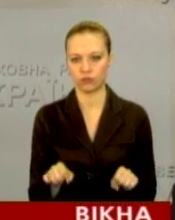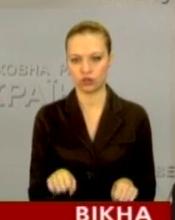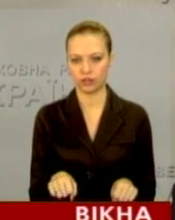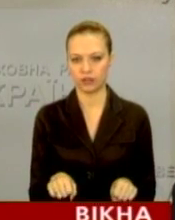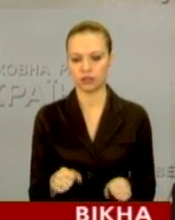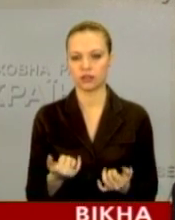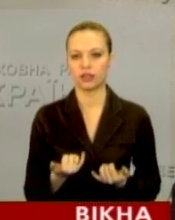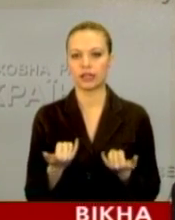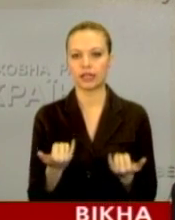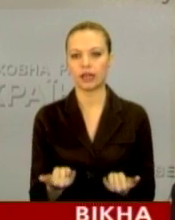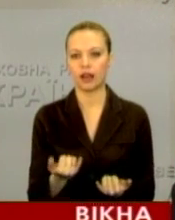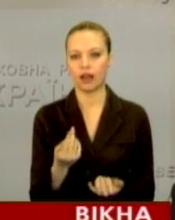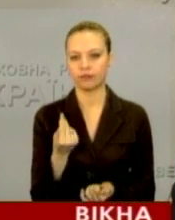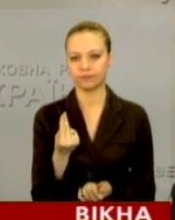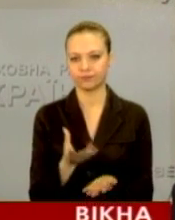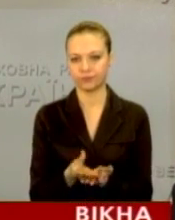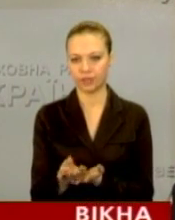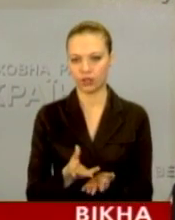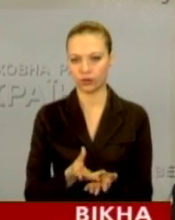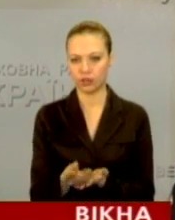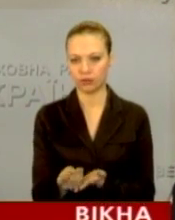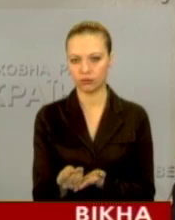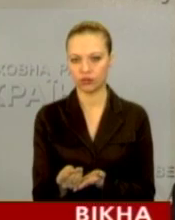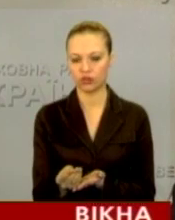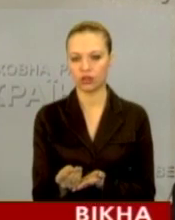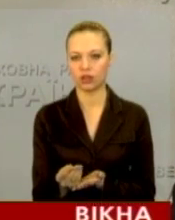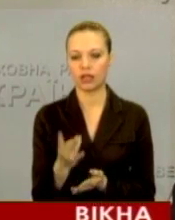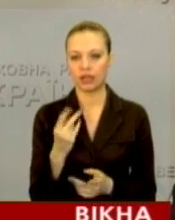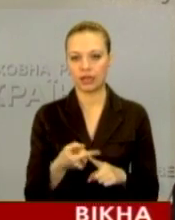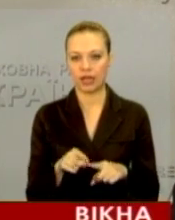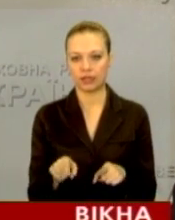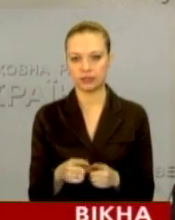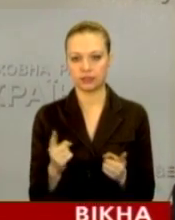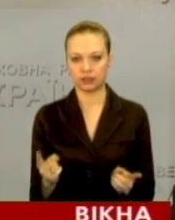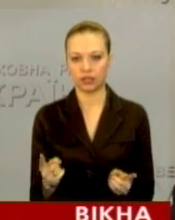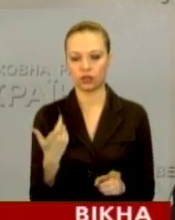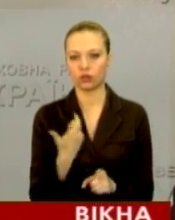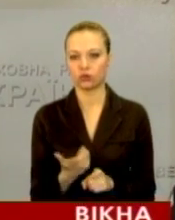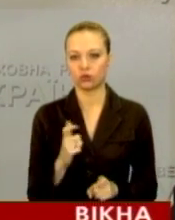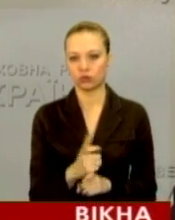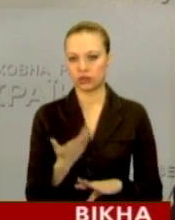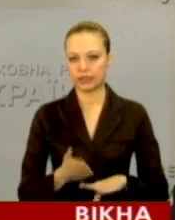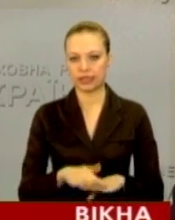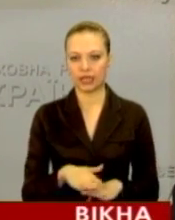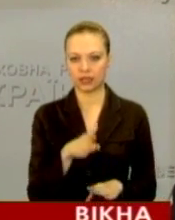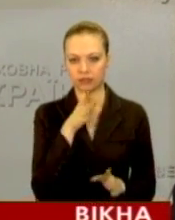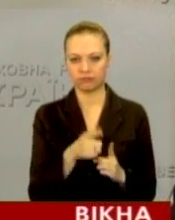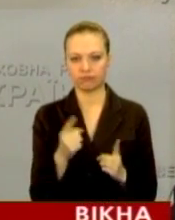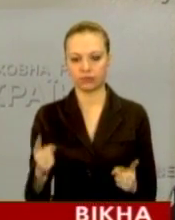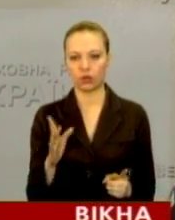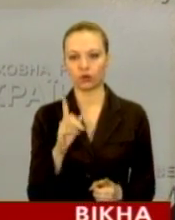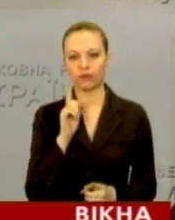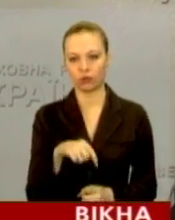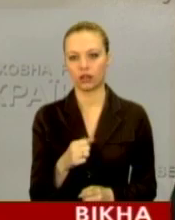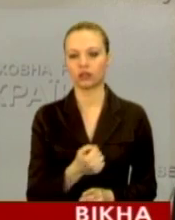можливість для фінансового забезпечення на цей дуже складний період в Україні